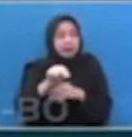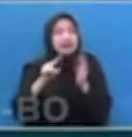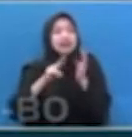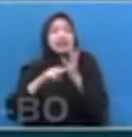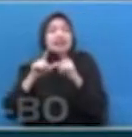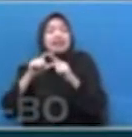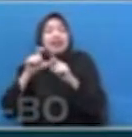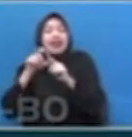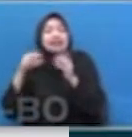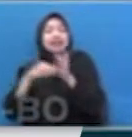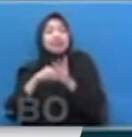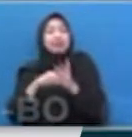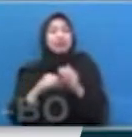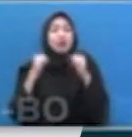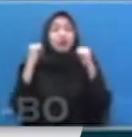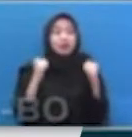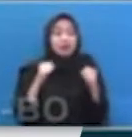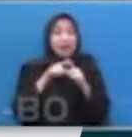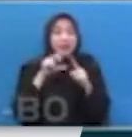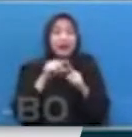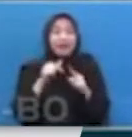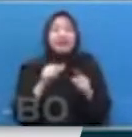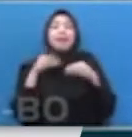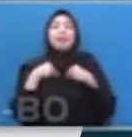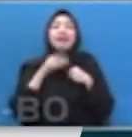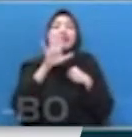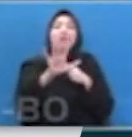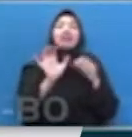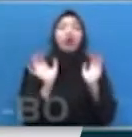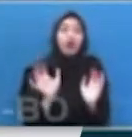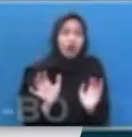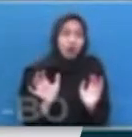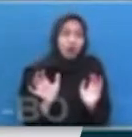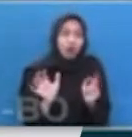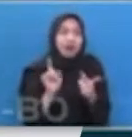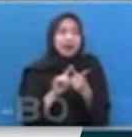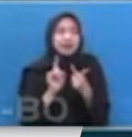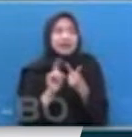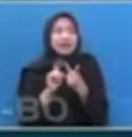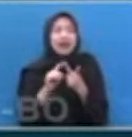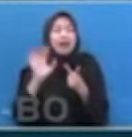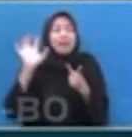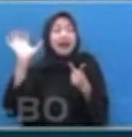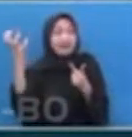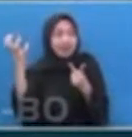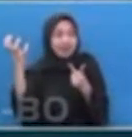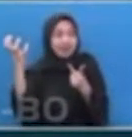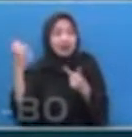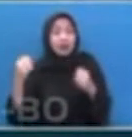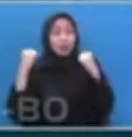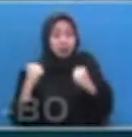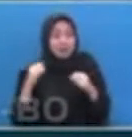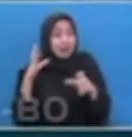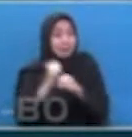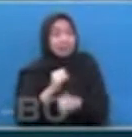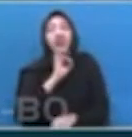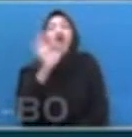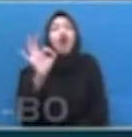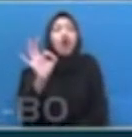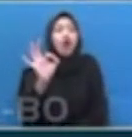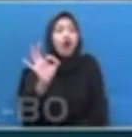kata Burhanuddin, pendukung Anies Baswedan senang dengan deklarasi capres yang dilakukan oleh Nasdem. Namun belum tentu memilih Nasdem di